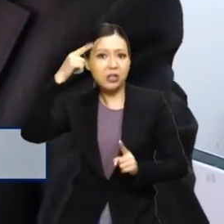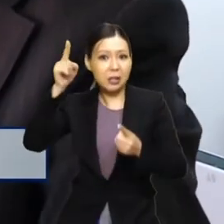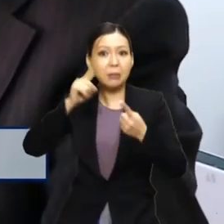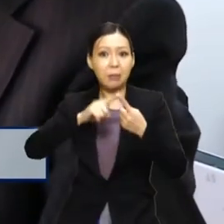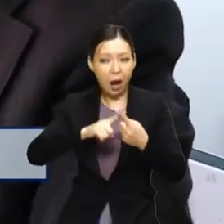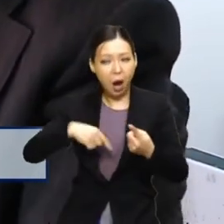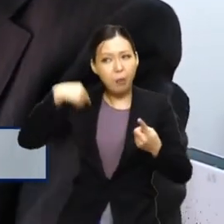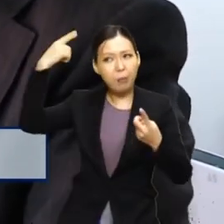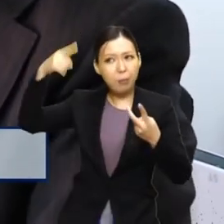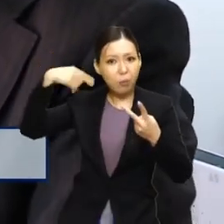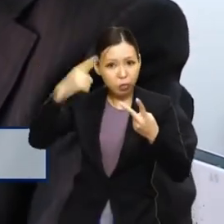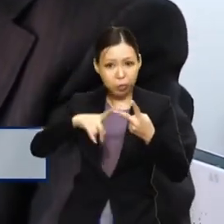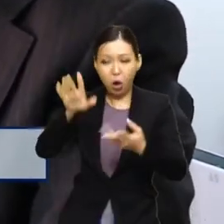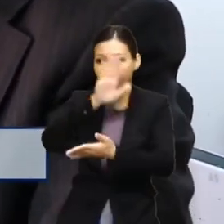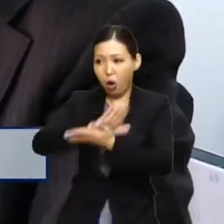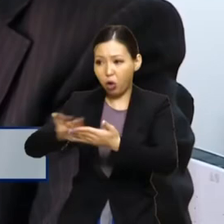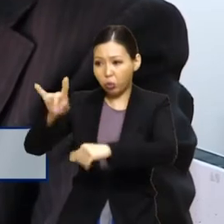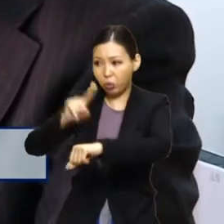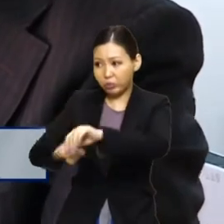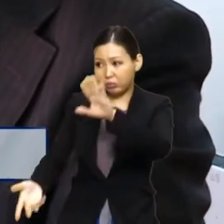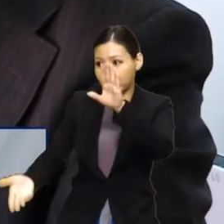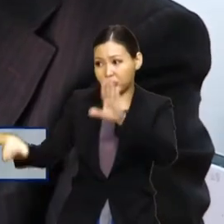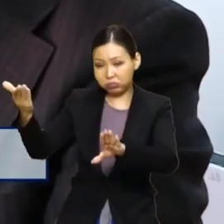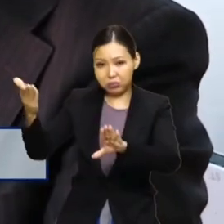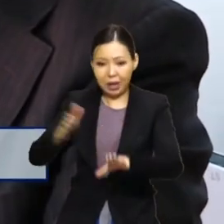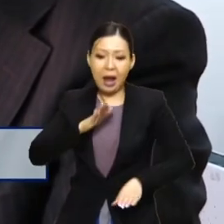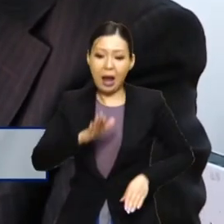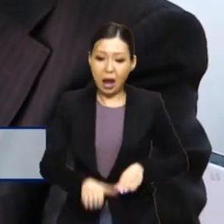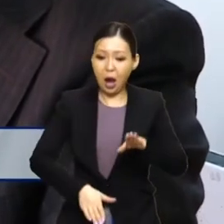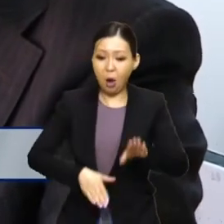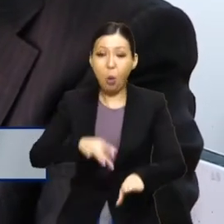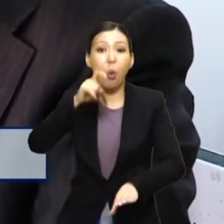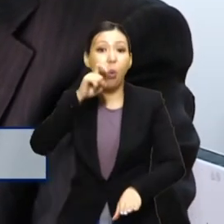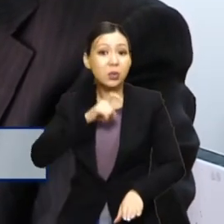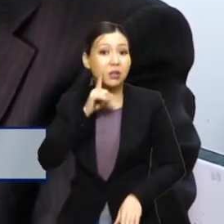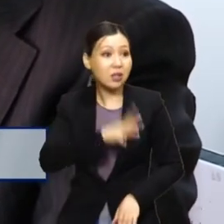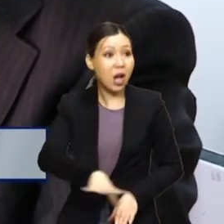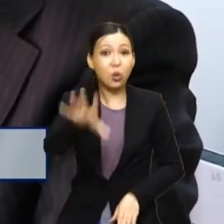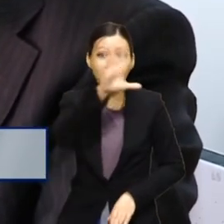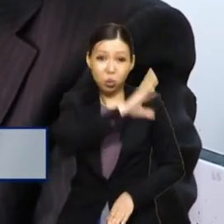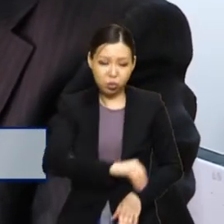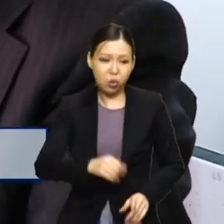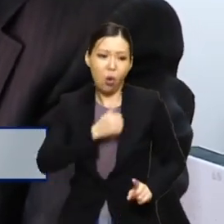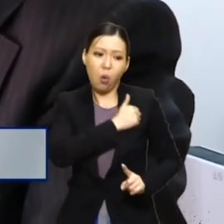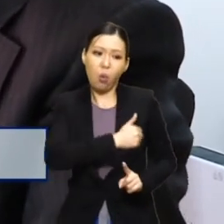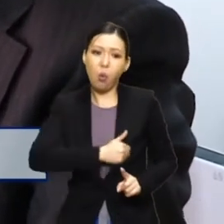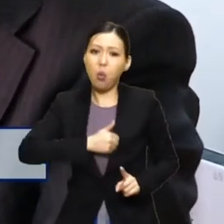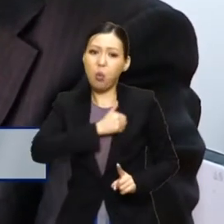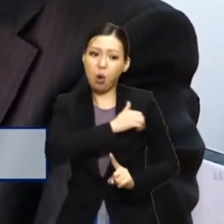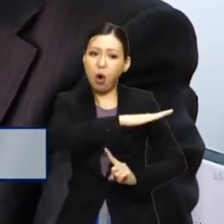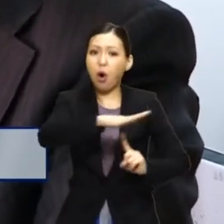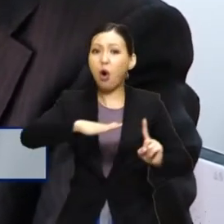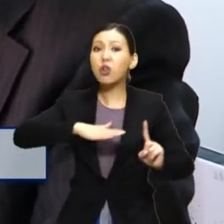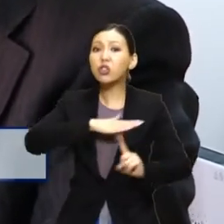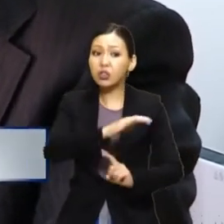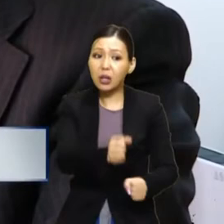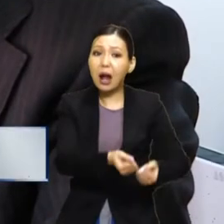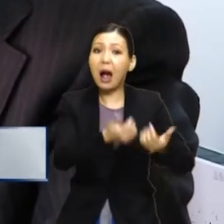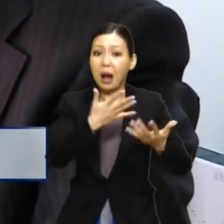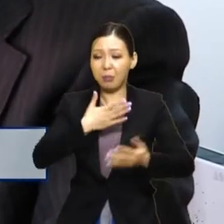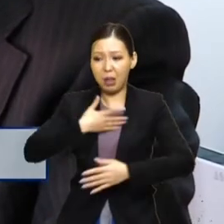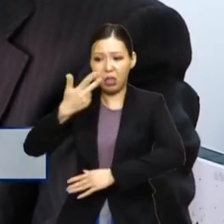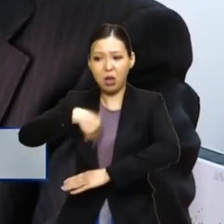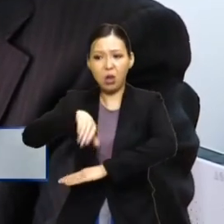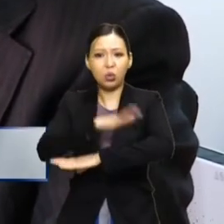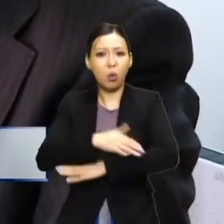байгаа орчин үеийнхээ цагны хөл нийлүүлж алах гэж байгаа залуучуудад маань яг тэгэд хөгжиж орчныг нь бол манай их сургуулиуд